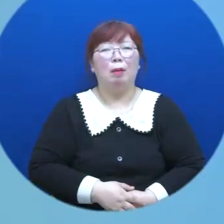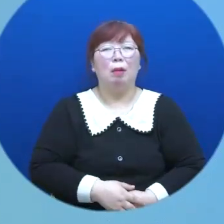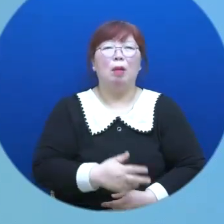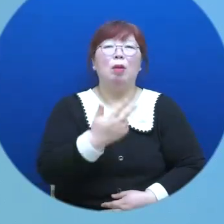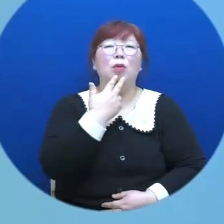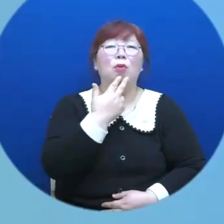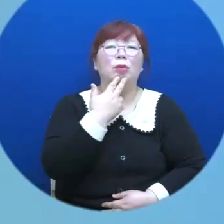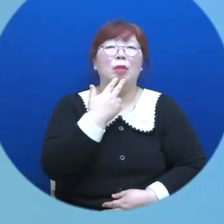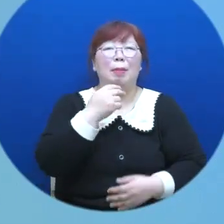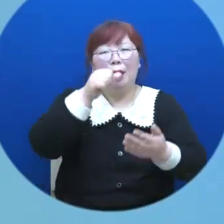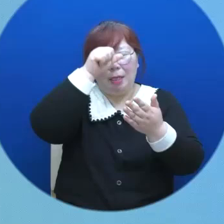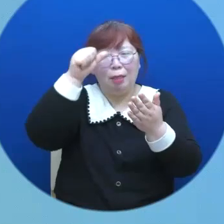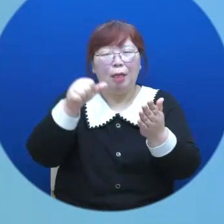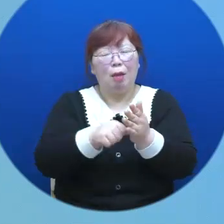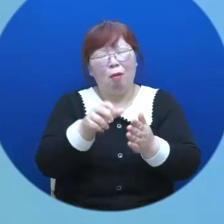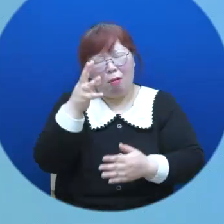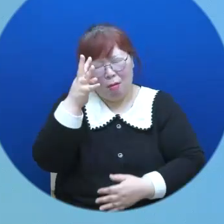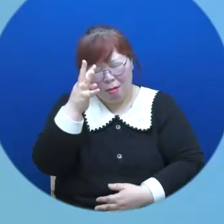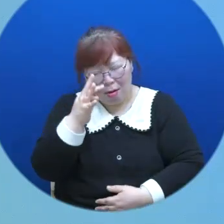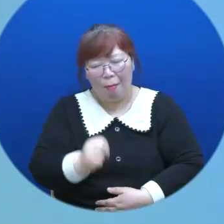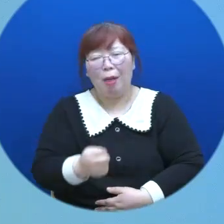요셉의 인생이 얼마나 고달팠을까.